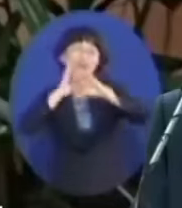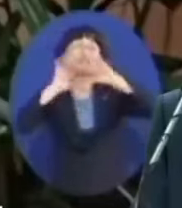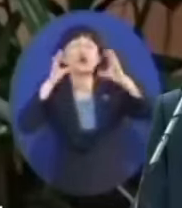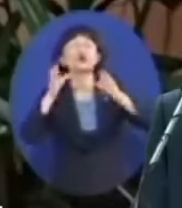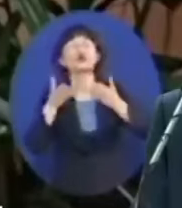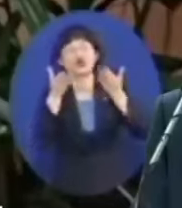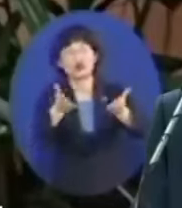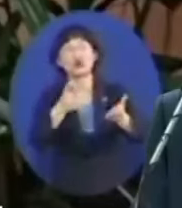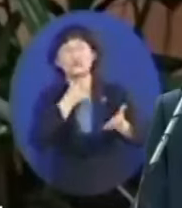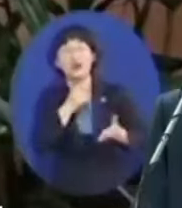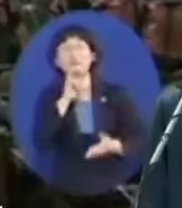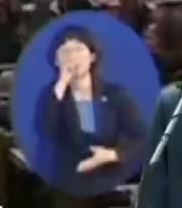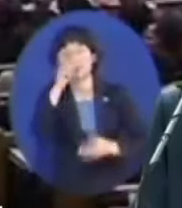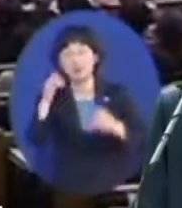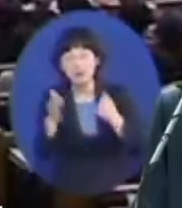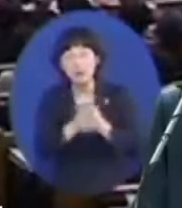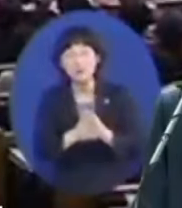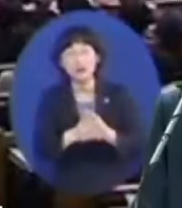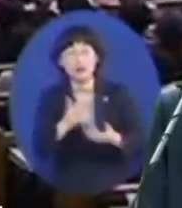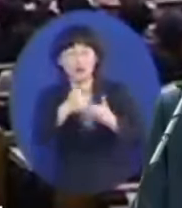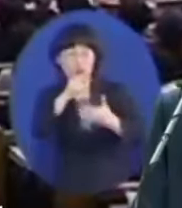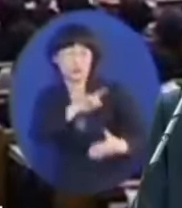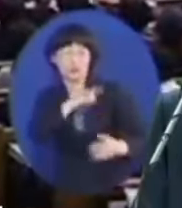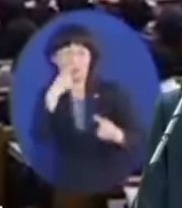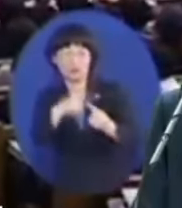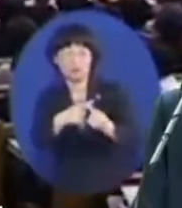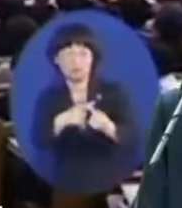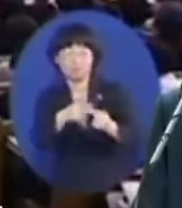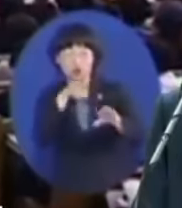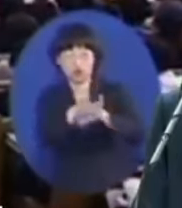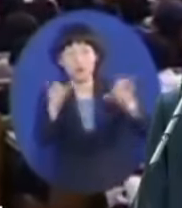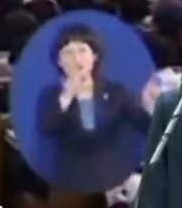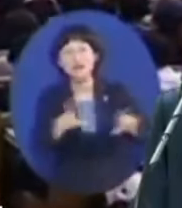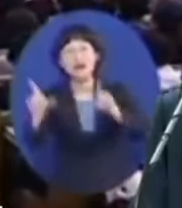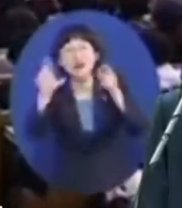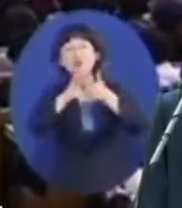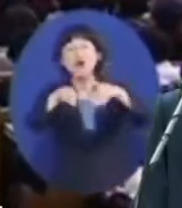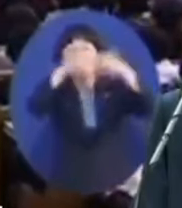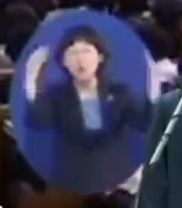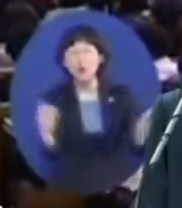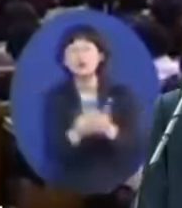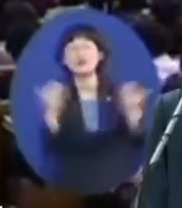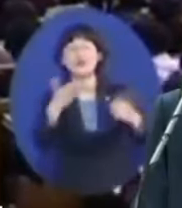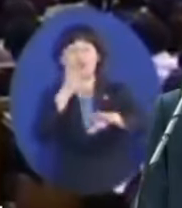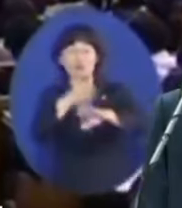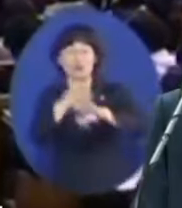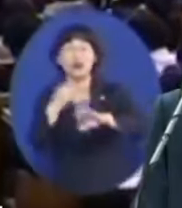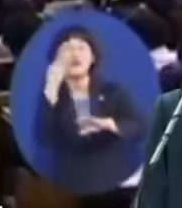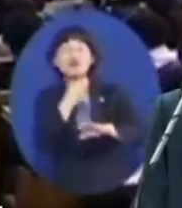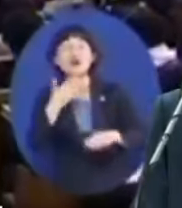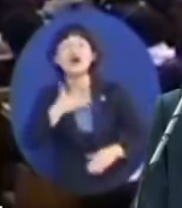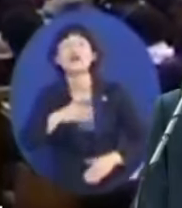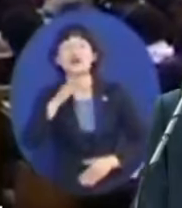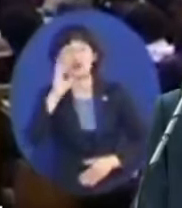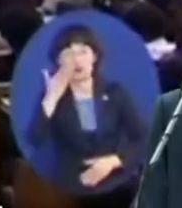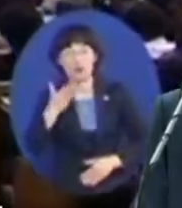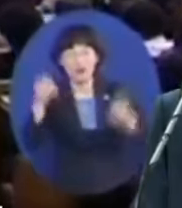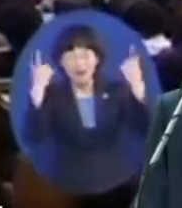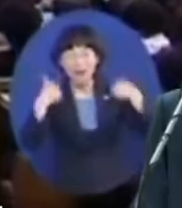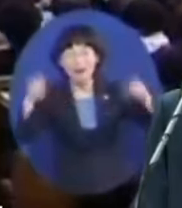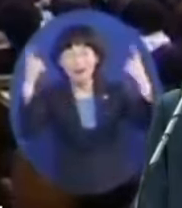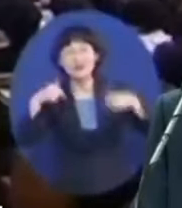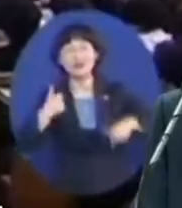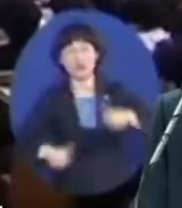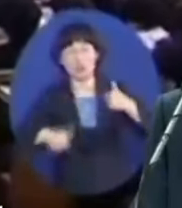것입니다. 그러므로 우리가 주님 제일주의로 살면 범사에 감사할 줄 알아야 되는 것입니다. 항상 기뻐하라, 쉬지 말고